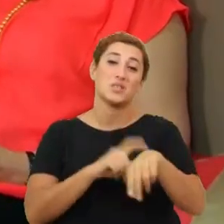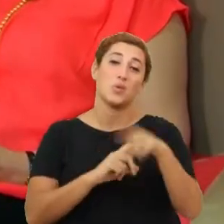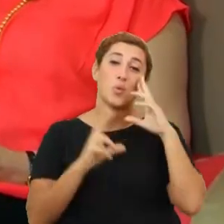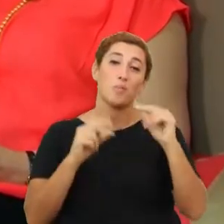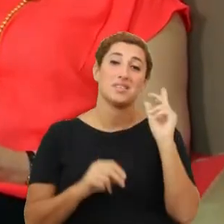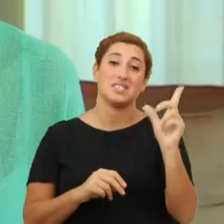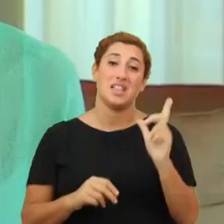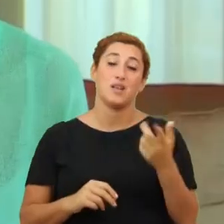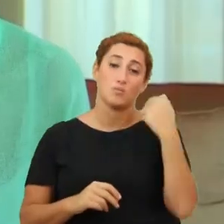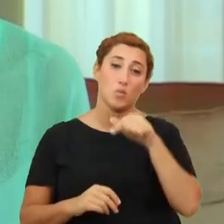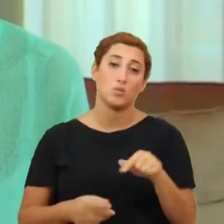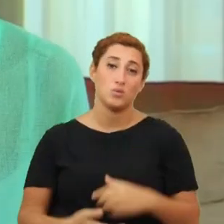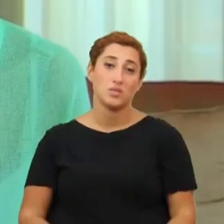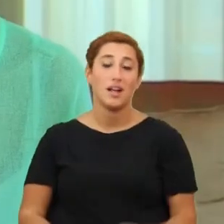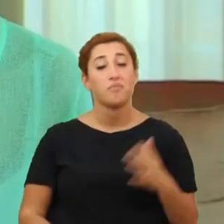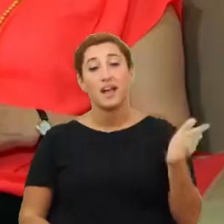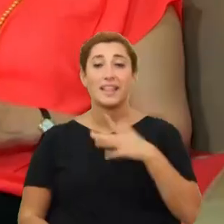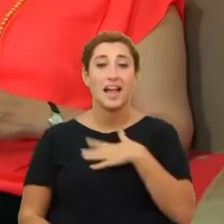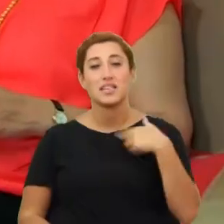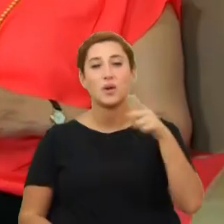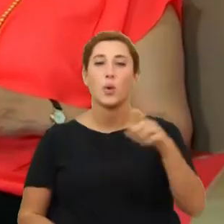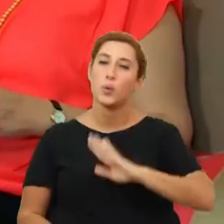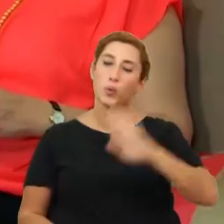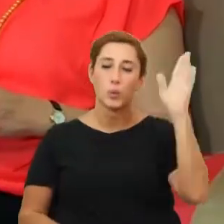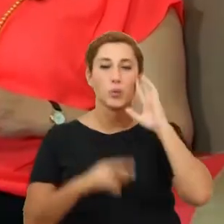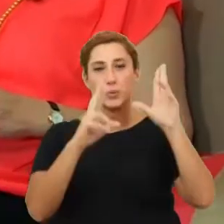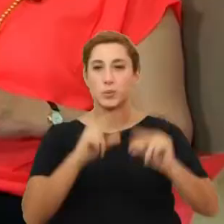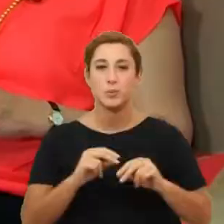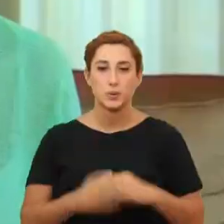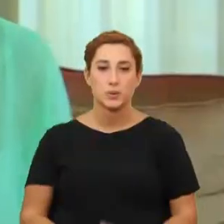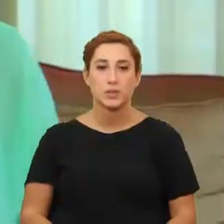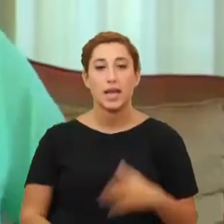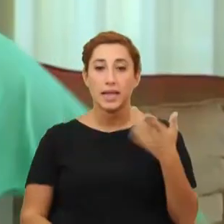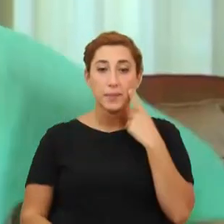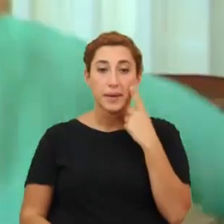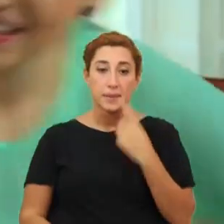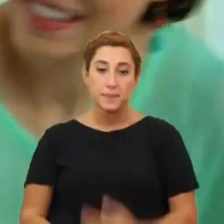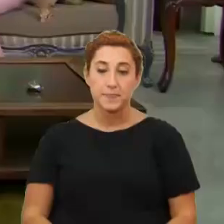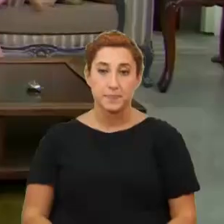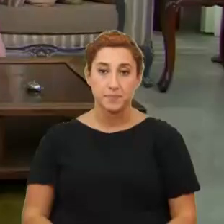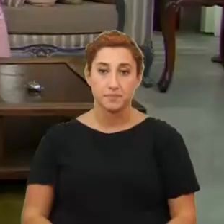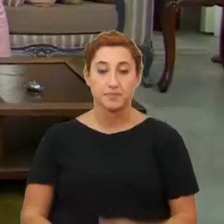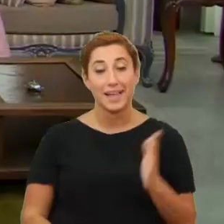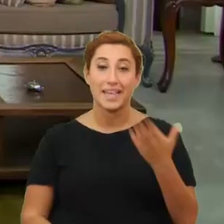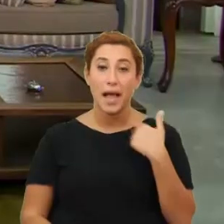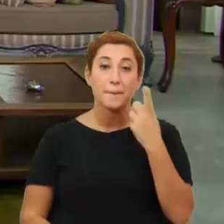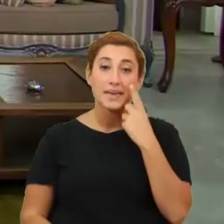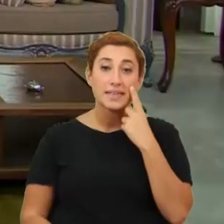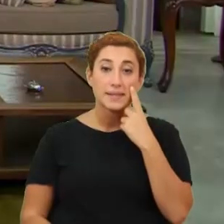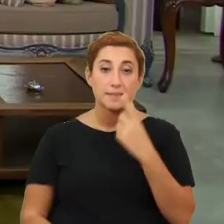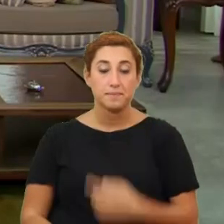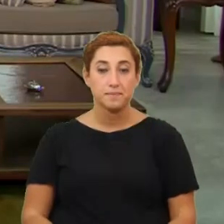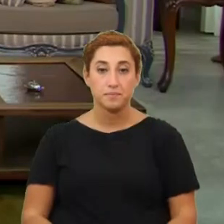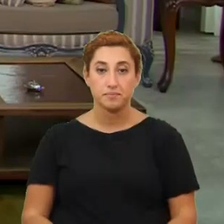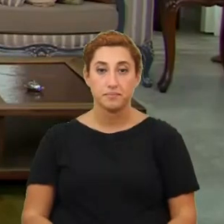zamanı, uyuması lazım o yüzden. Hadi annesi hadi sen bakalım. Onu götür de uyusun yavrucak. Hadi bakalım. Hadi gel bakalım.